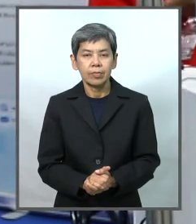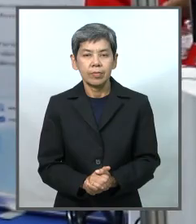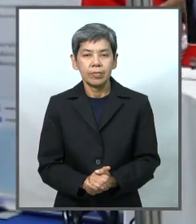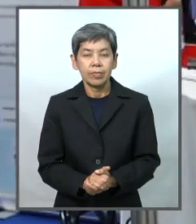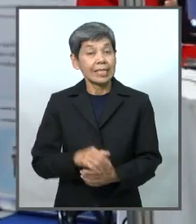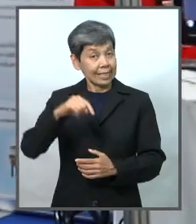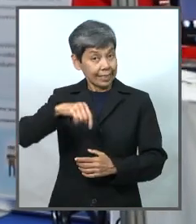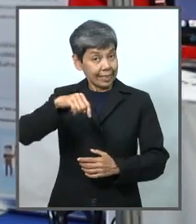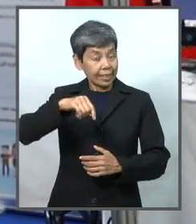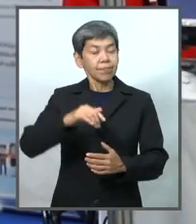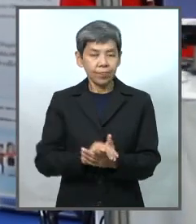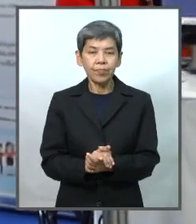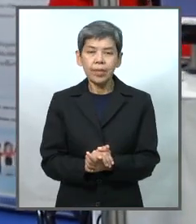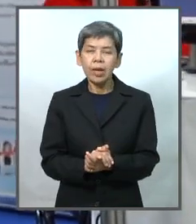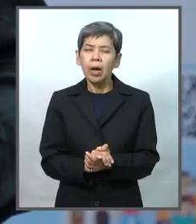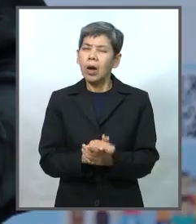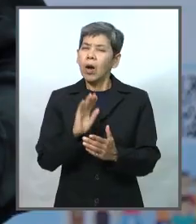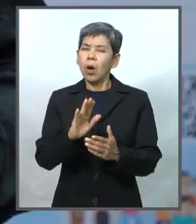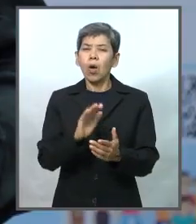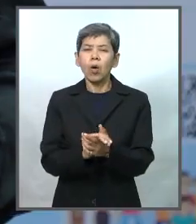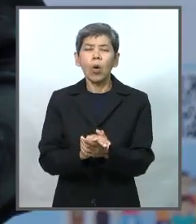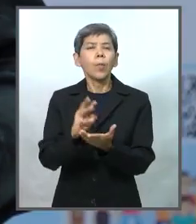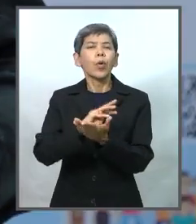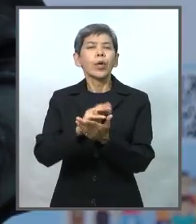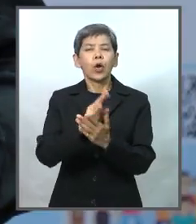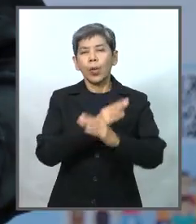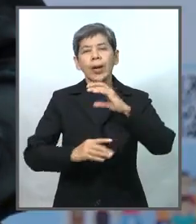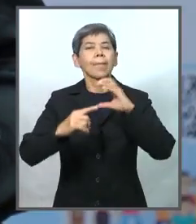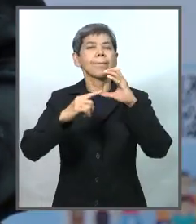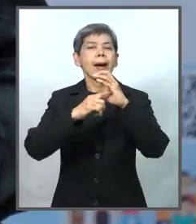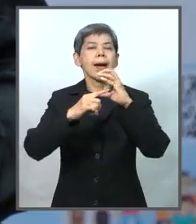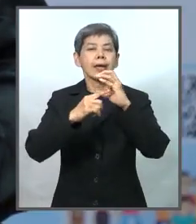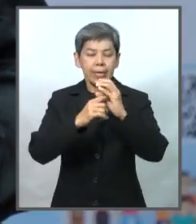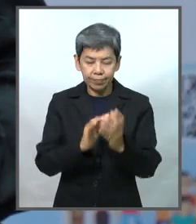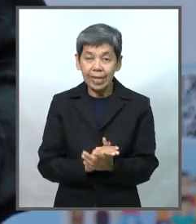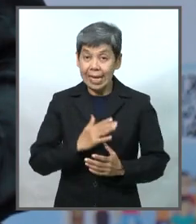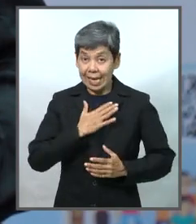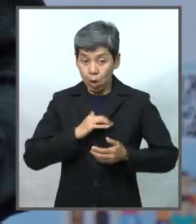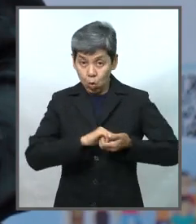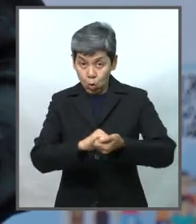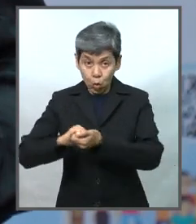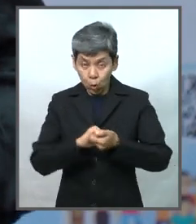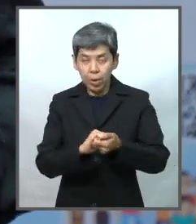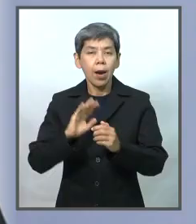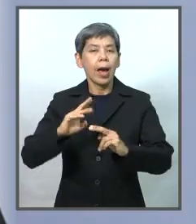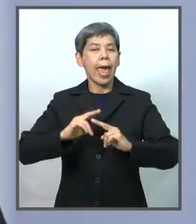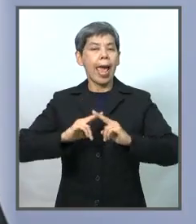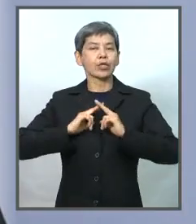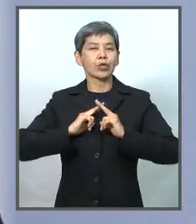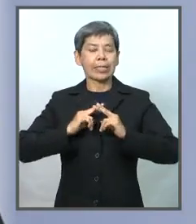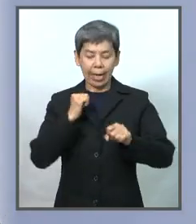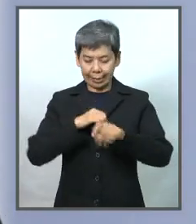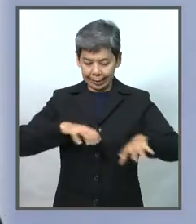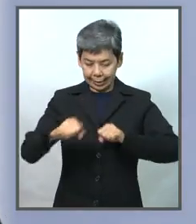บูธนี้นะครับจะเป็นบูธของมูลนิธิพระมหาไทยนะครับพัทยาซึ่งเราร่วมมือกับภาคเอกชนนะครับเรา